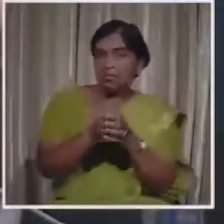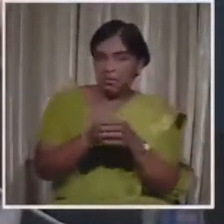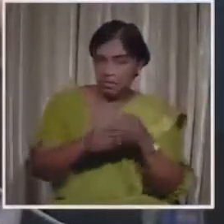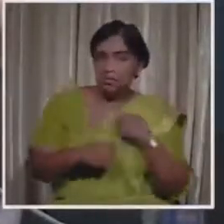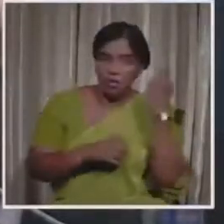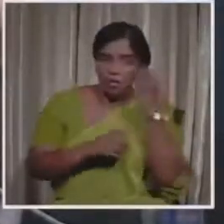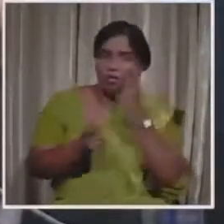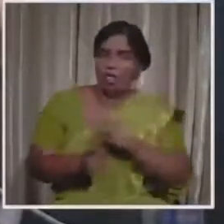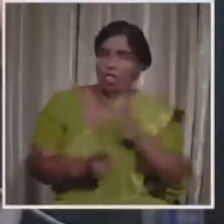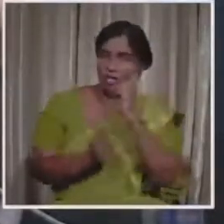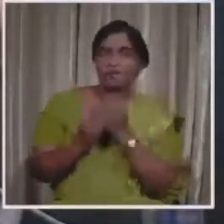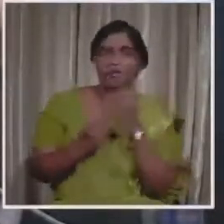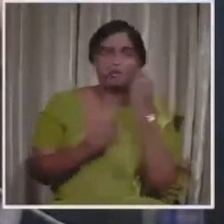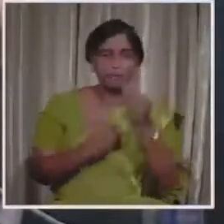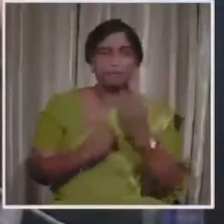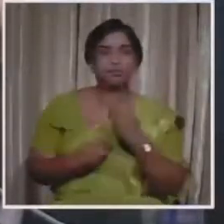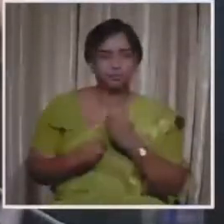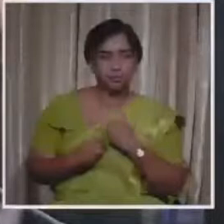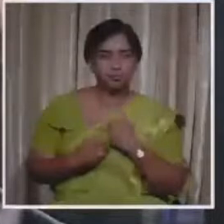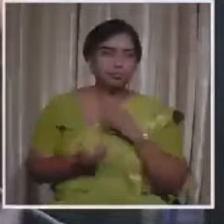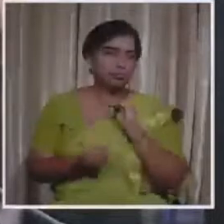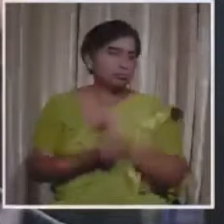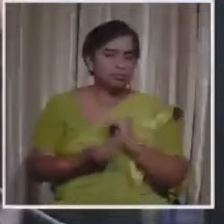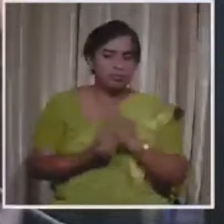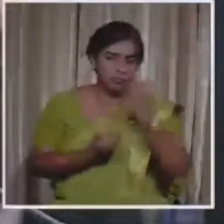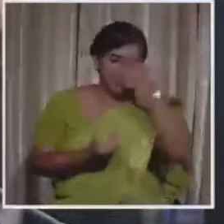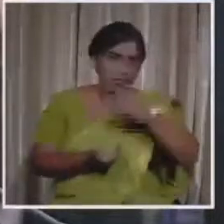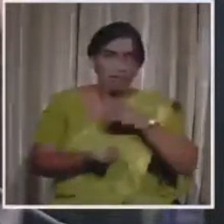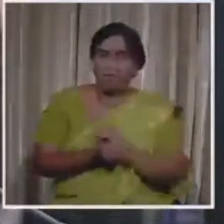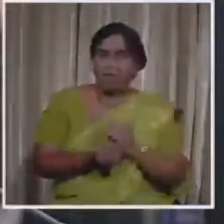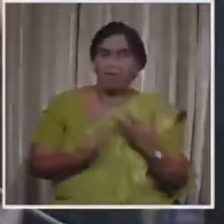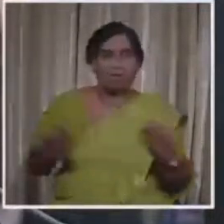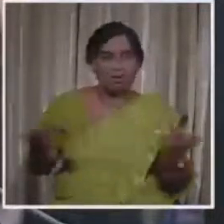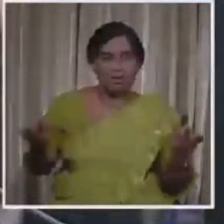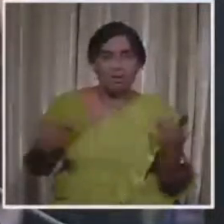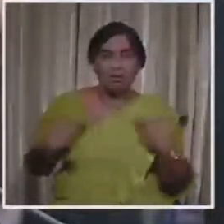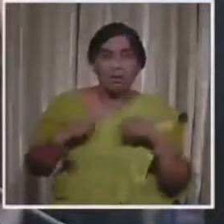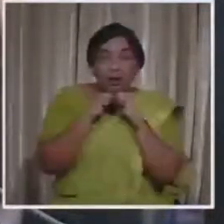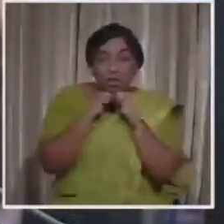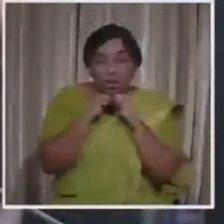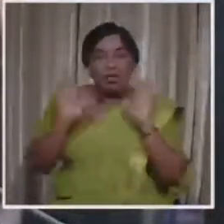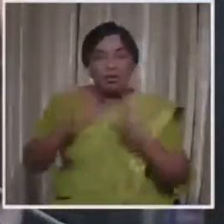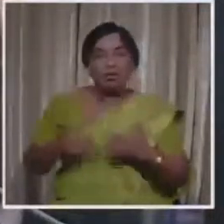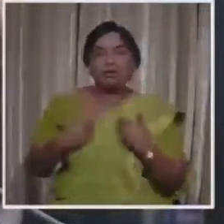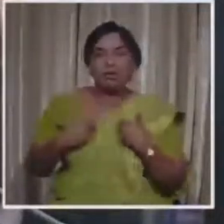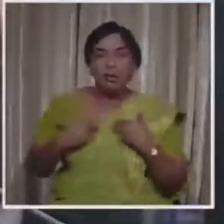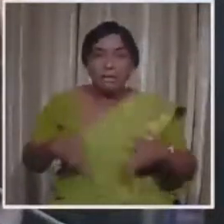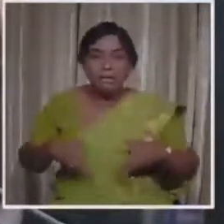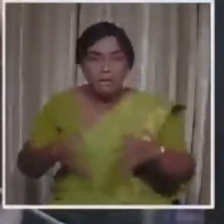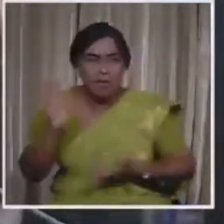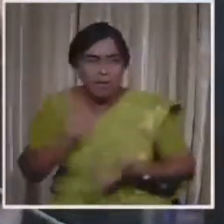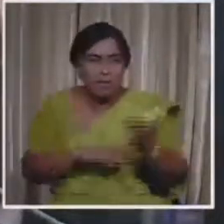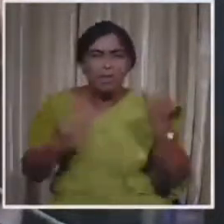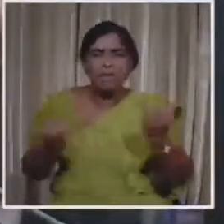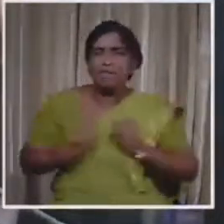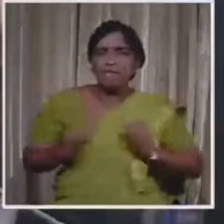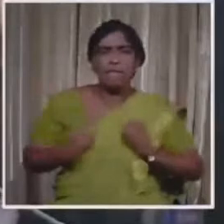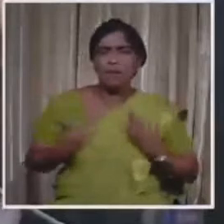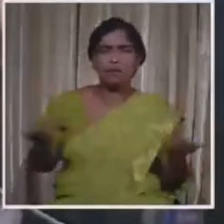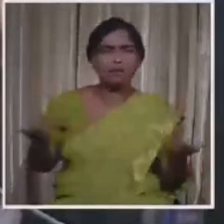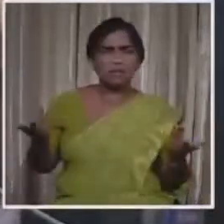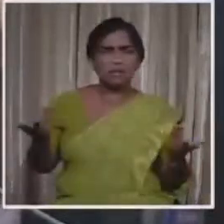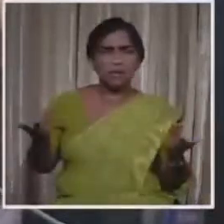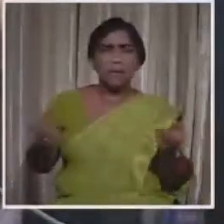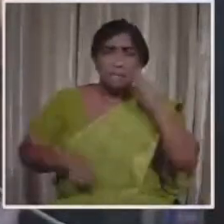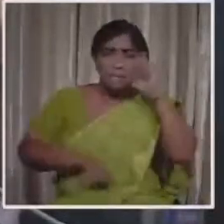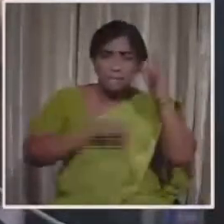सुहागन उठ दंडुअंकर अद अब आरक्षा अग्नि कर तुम्हें अभी अद हंगल इन्े अब पारे अड़े अभी मुन वरद अभी